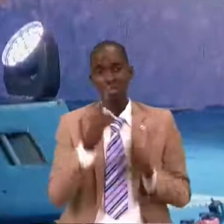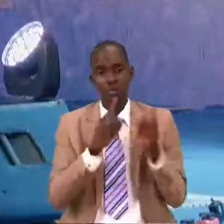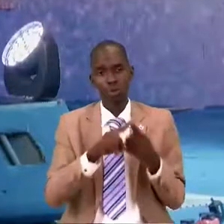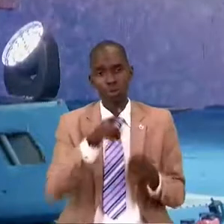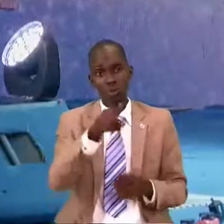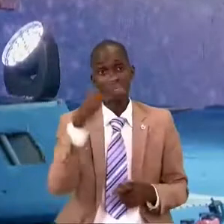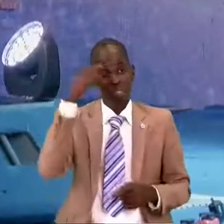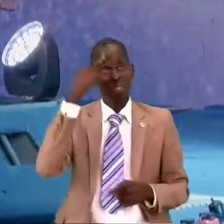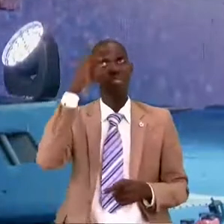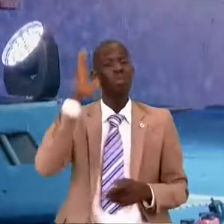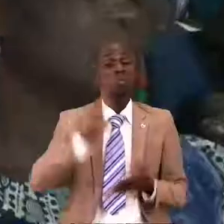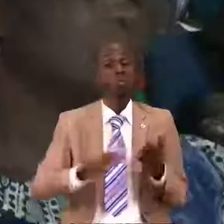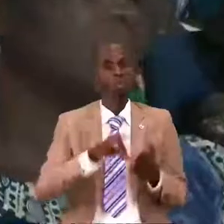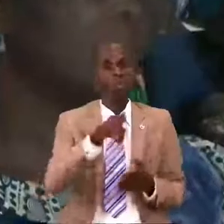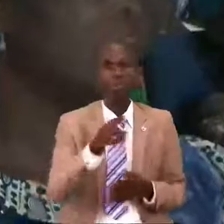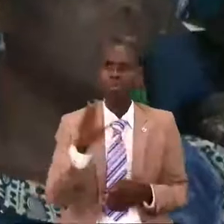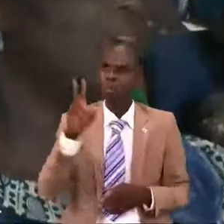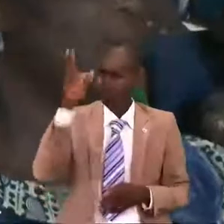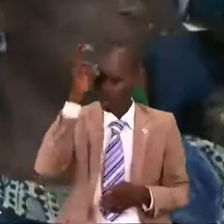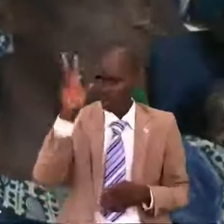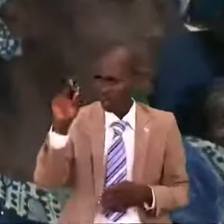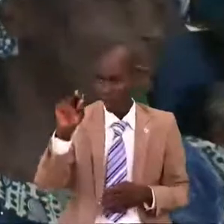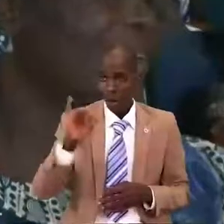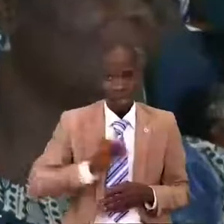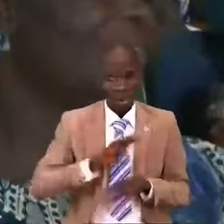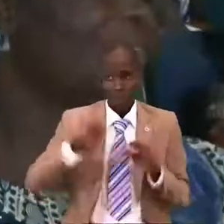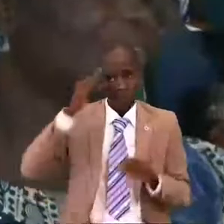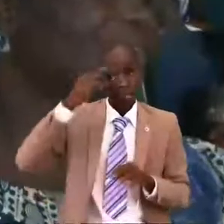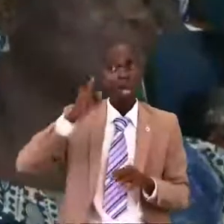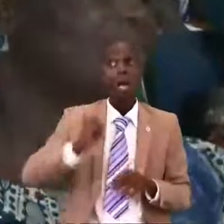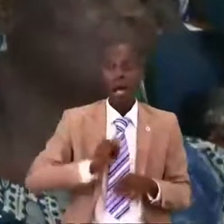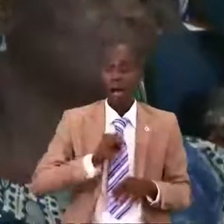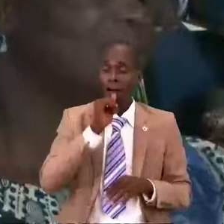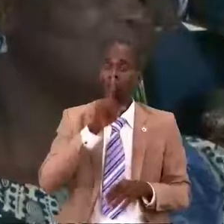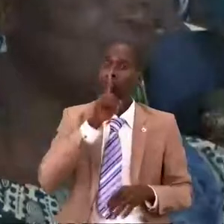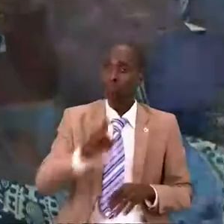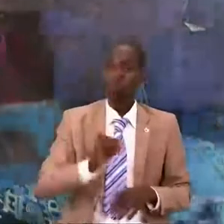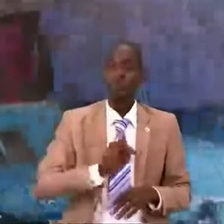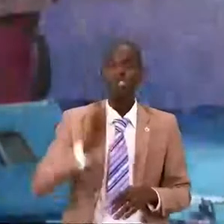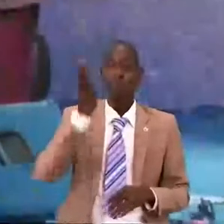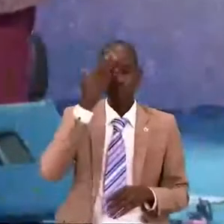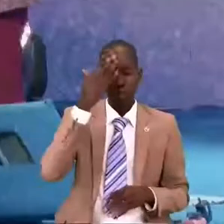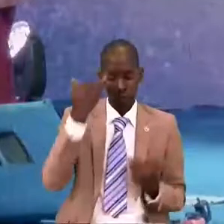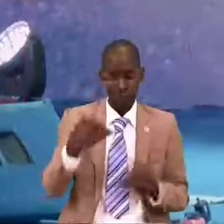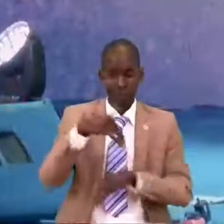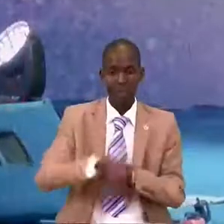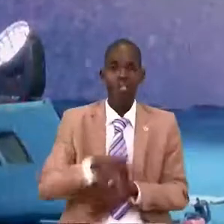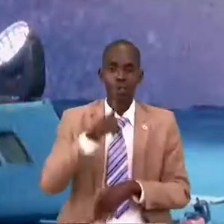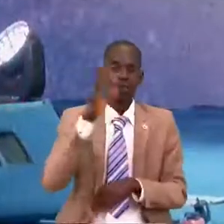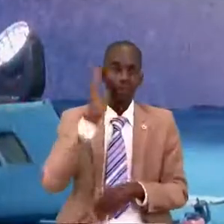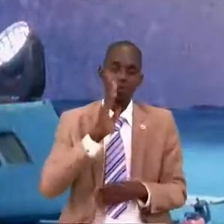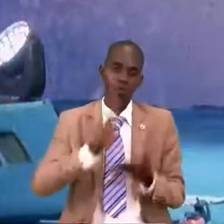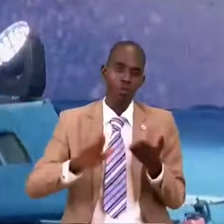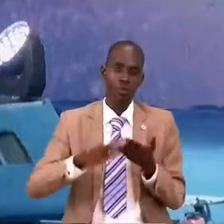Je sais que ce soir, il va me pardonner au nom de Jésus. S'il a commis des péchés, il lui